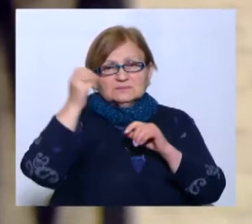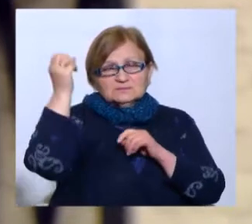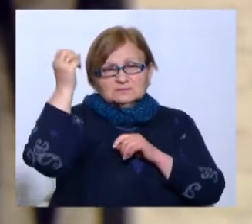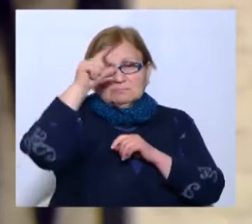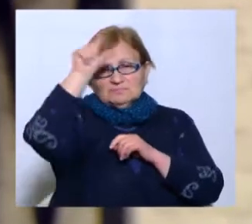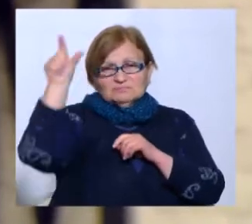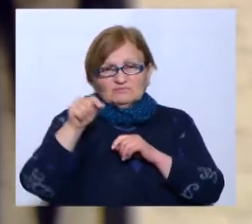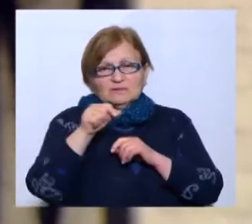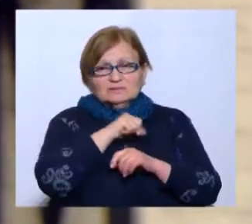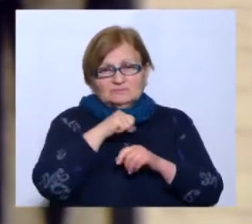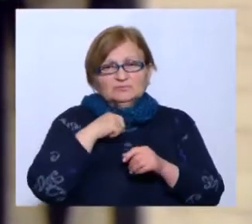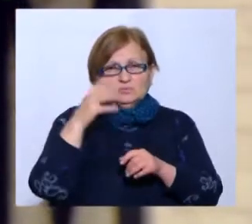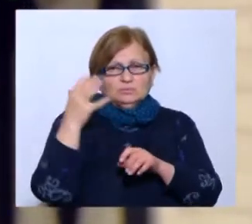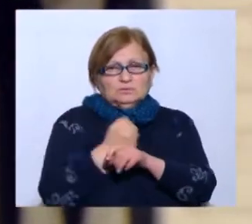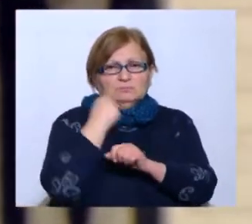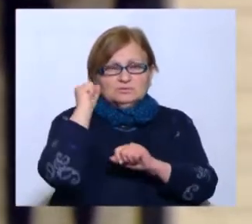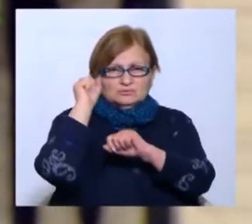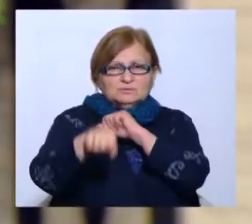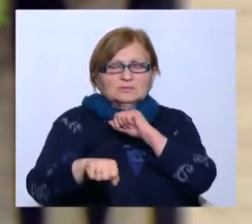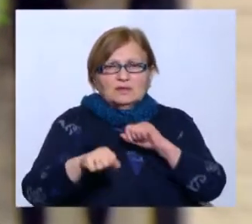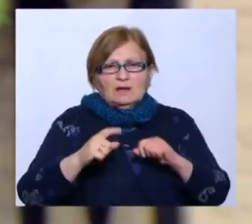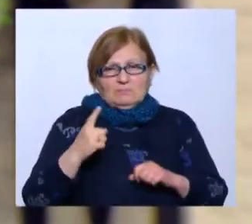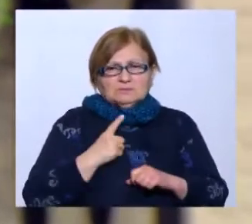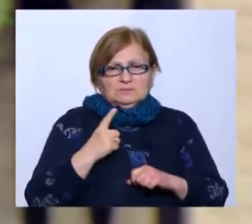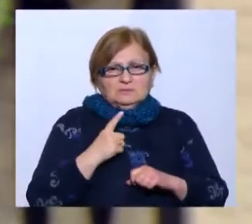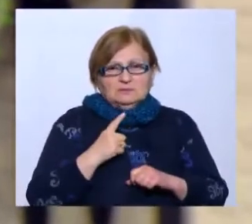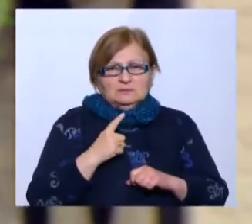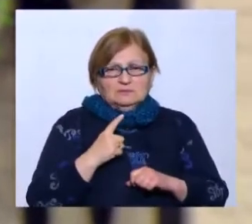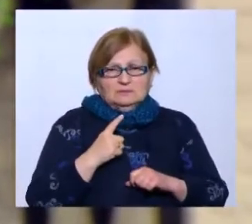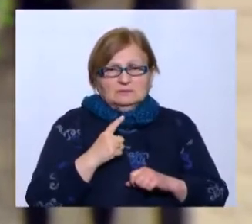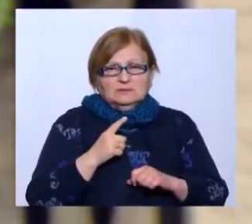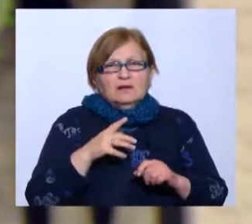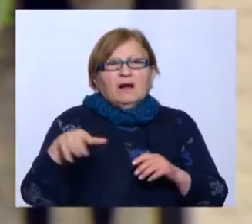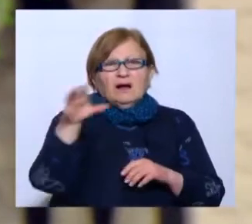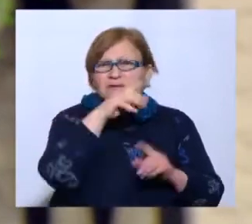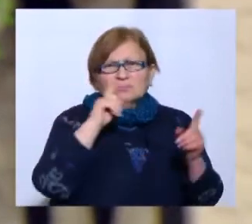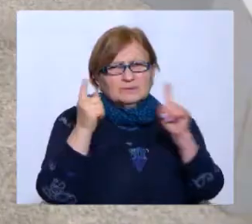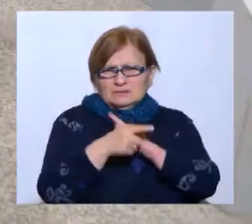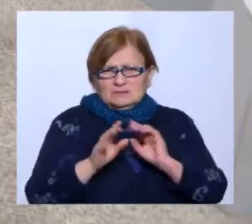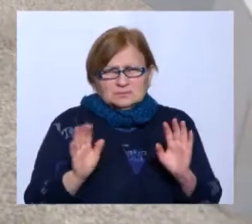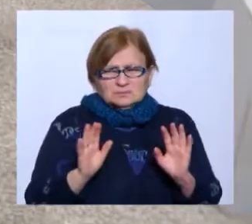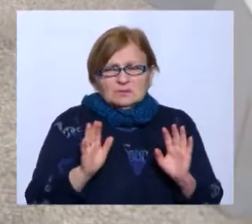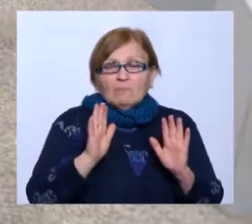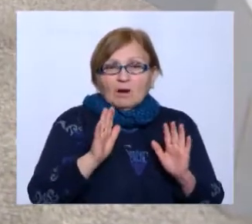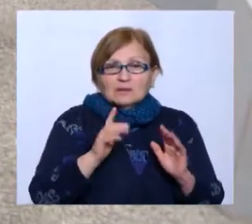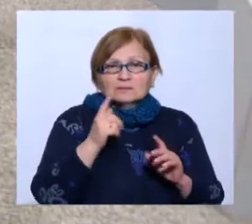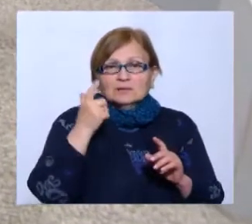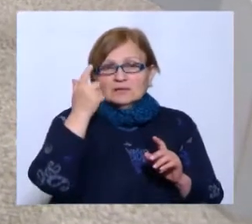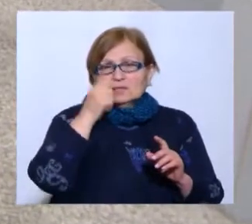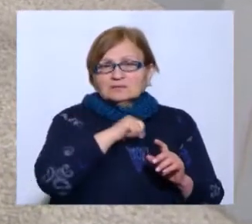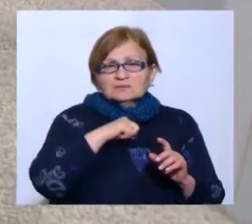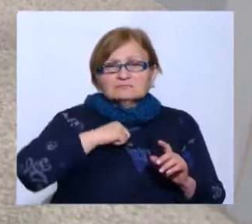პოეტი იმარჯვებს. მან დაამარცხა მარტოობა. მას არა გარემო არ შეცვლილა, მაგრამ შეიცვალა მისი